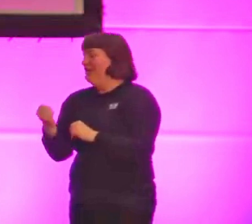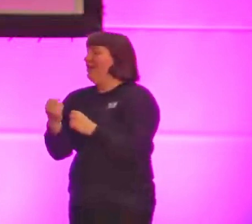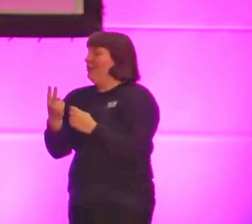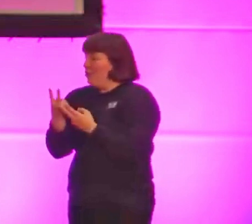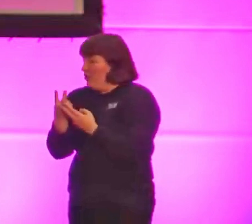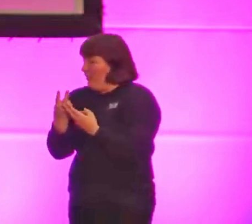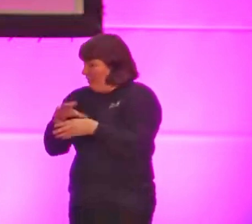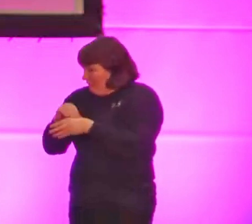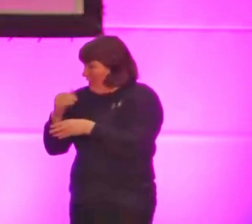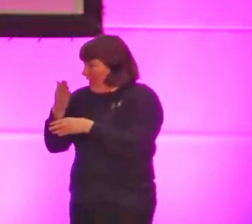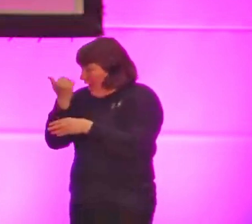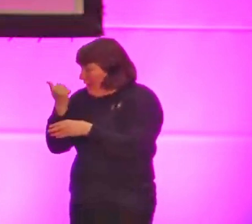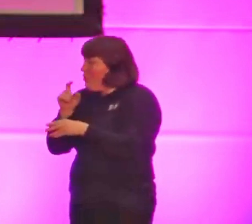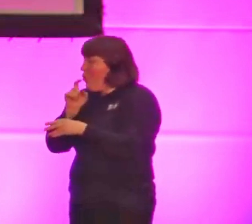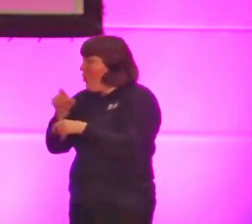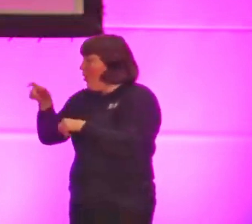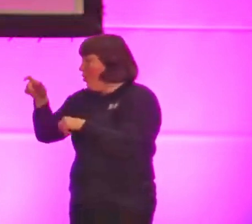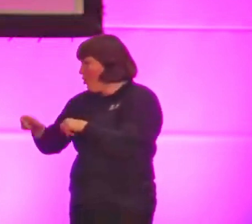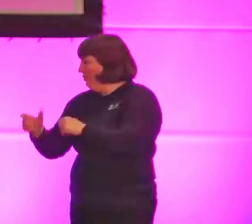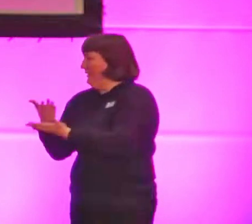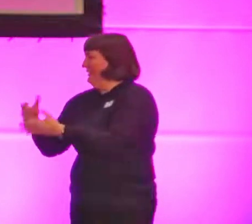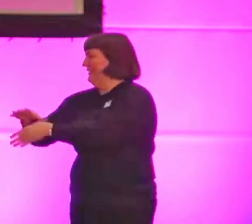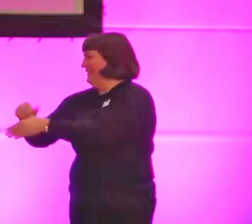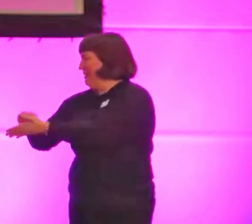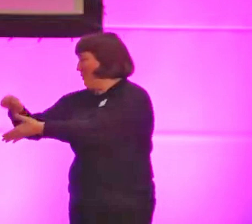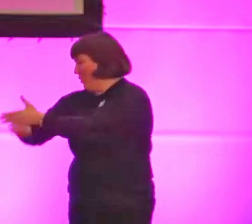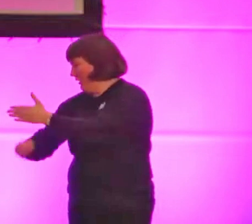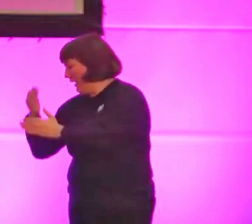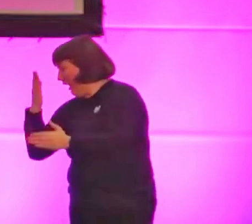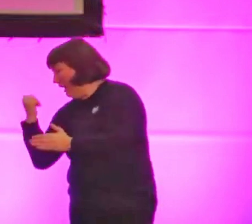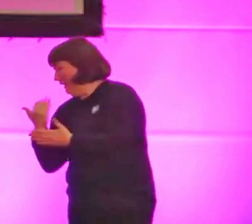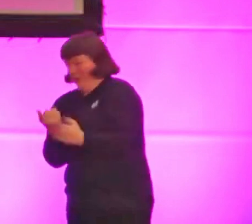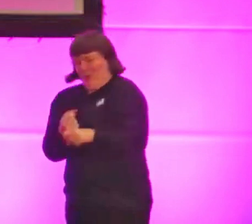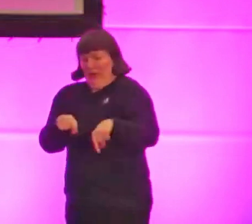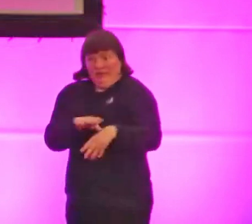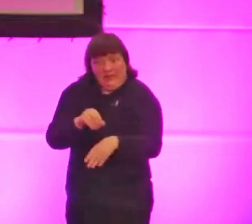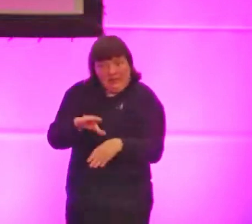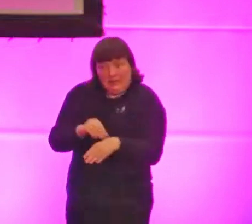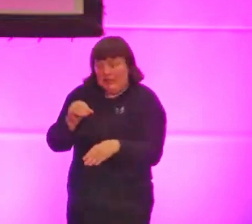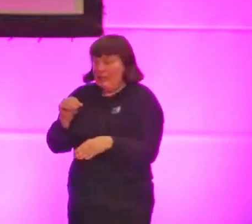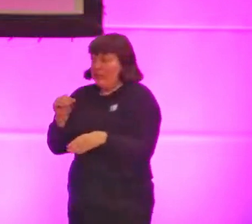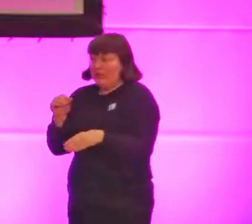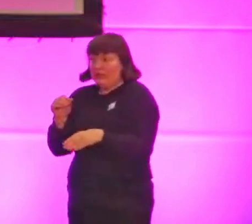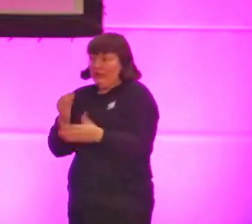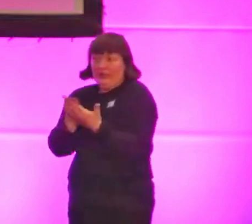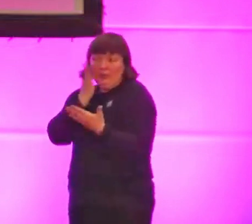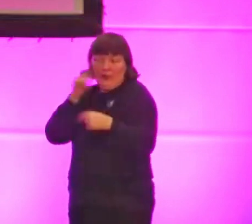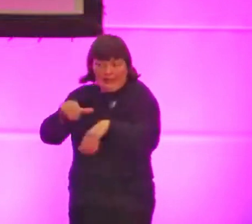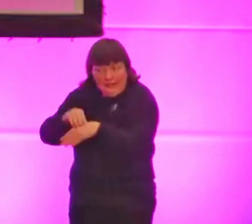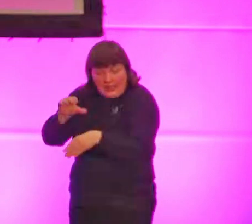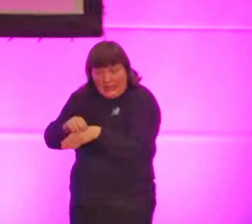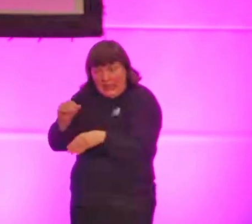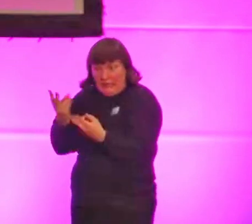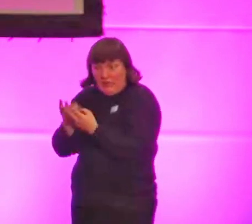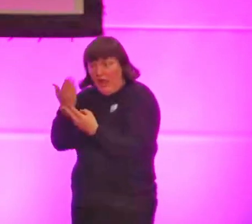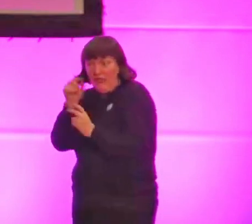rätt att åtala en icke-svensk medborgare som inte arbetar i Sverige och inte heller var bosatt i